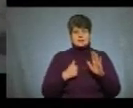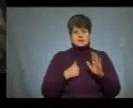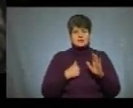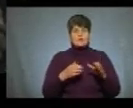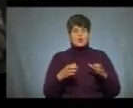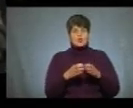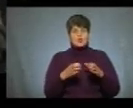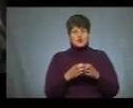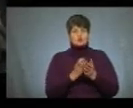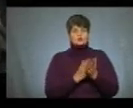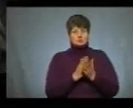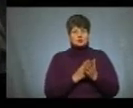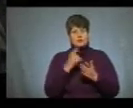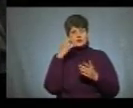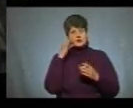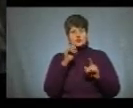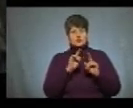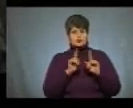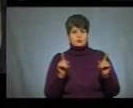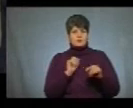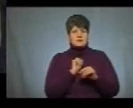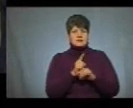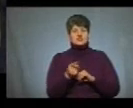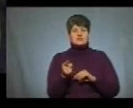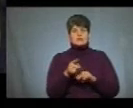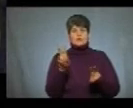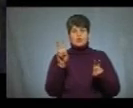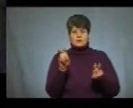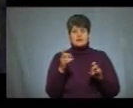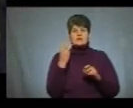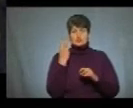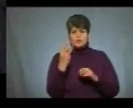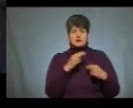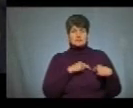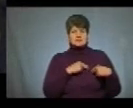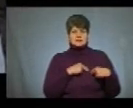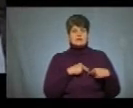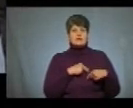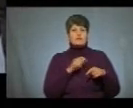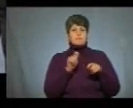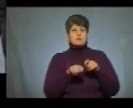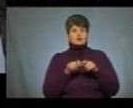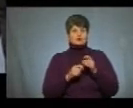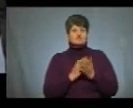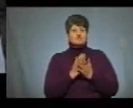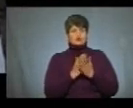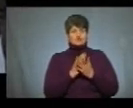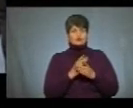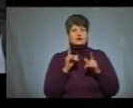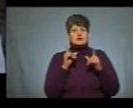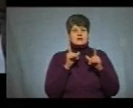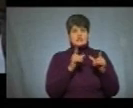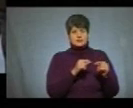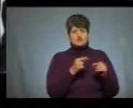патрульної служби поліції особливого призначення «Тернопіль» та 3 працівників патрульної служби. Останні їдуть у таке